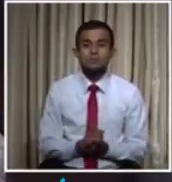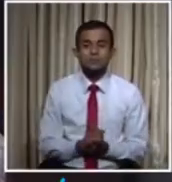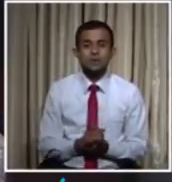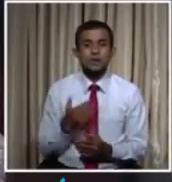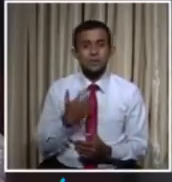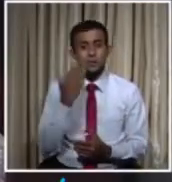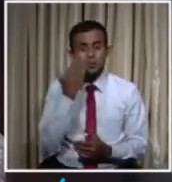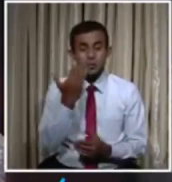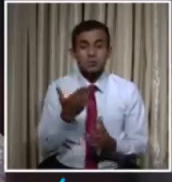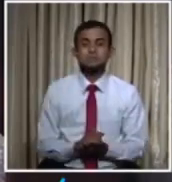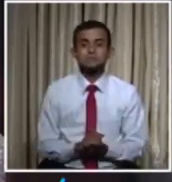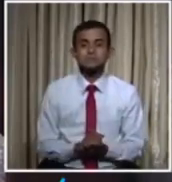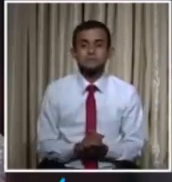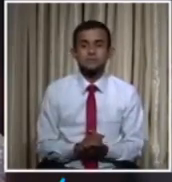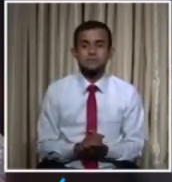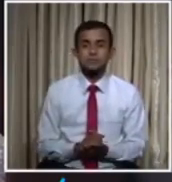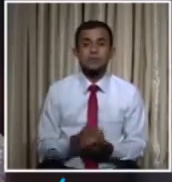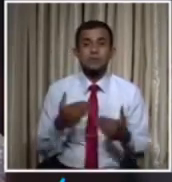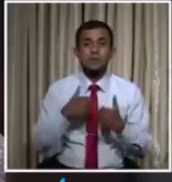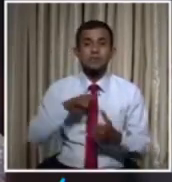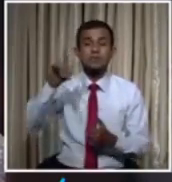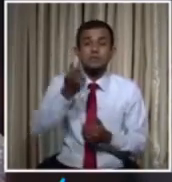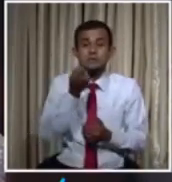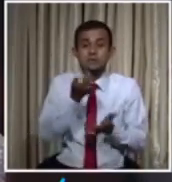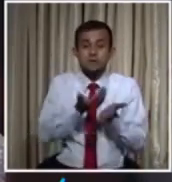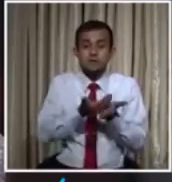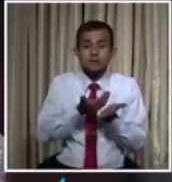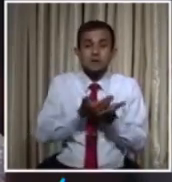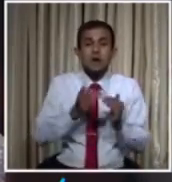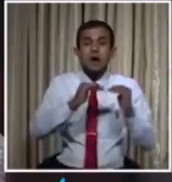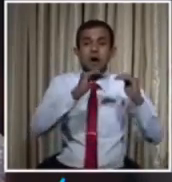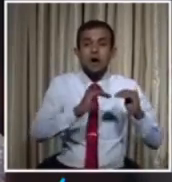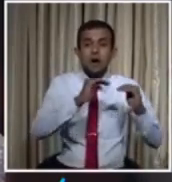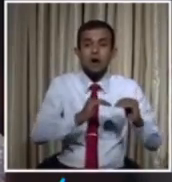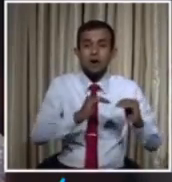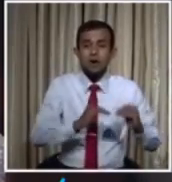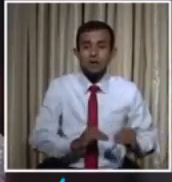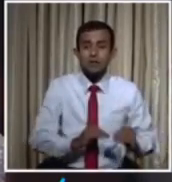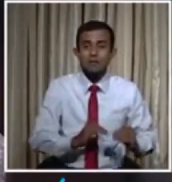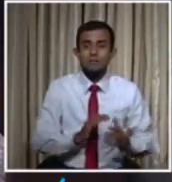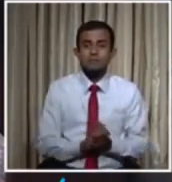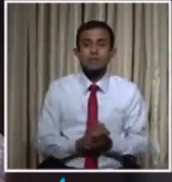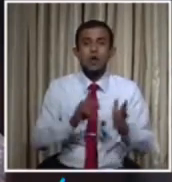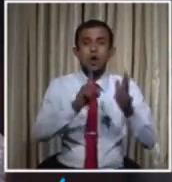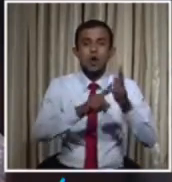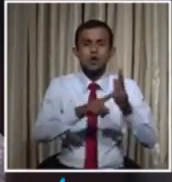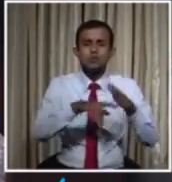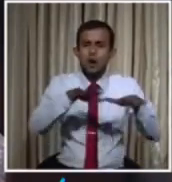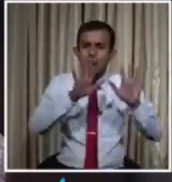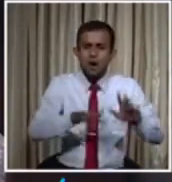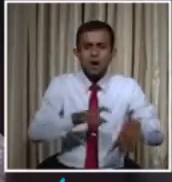දෙන තවත් බරපතල ප්‍රශ්නය අපේ විදේශ සංචිත පහළ වැටෙමින් තියෙනවා ඔක්තෝබරයේ අග වෙන